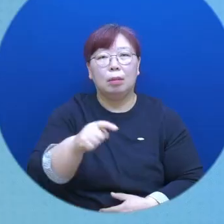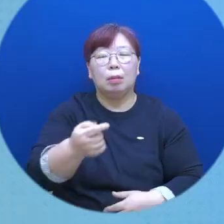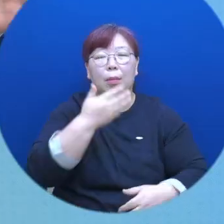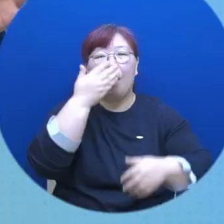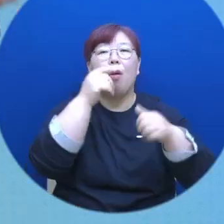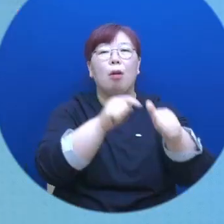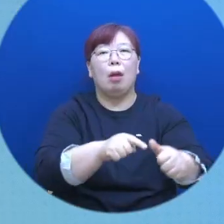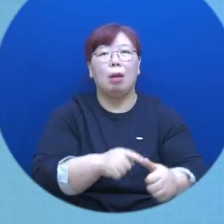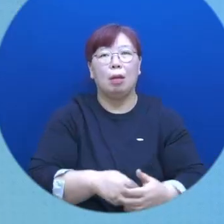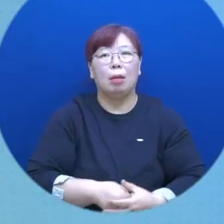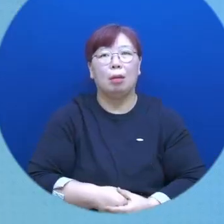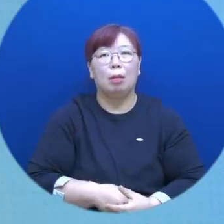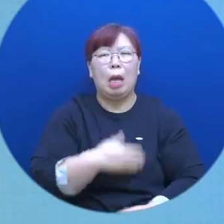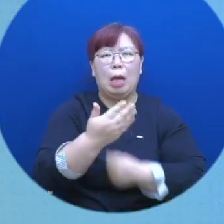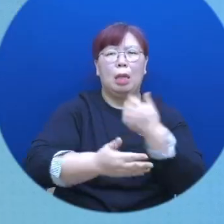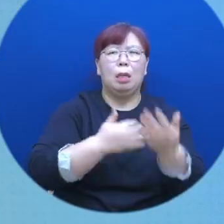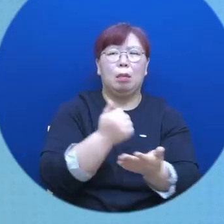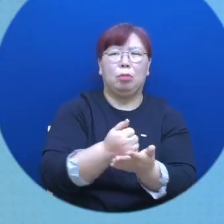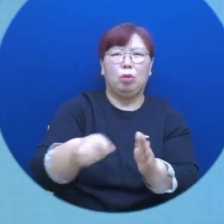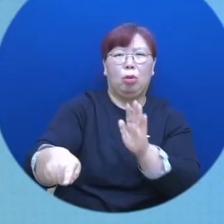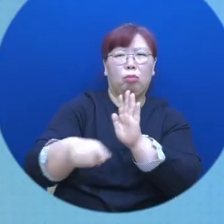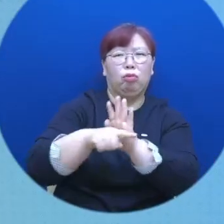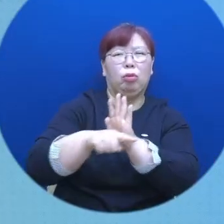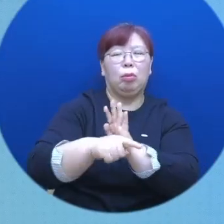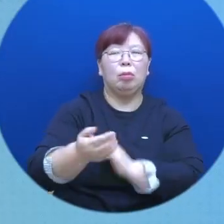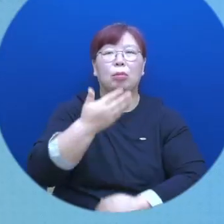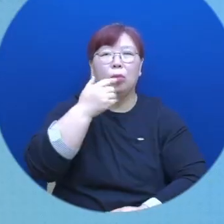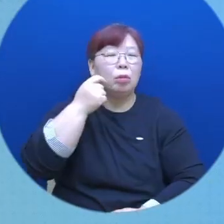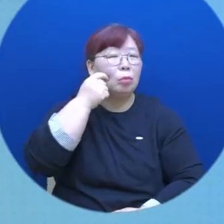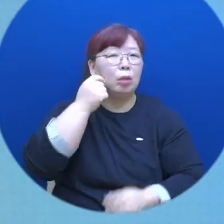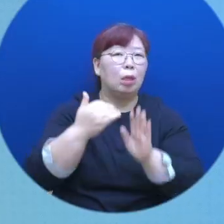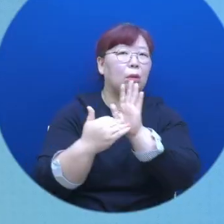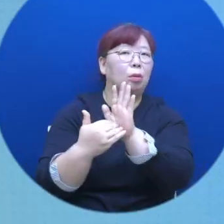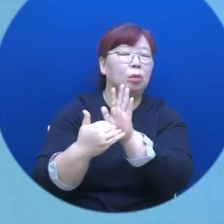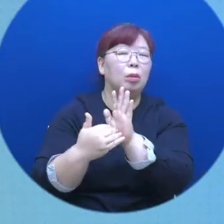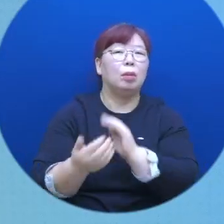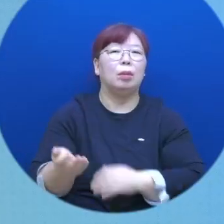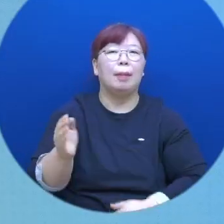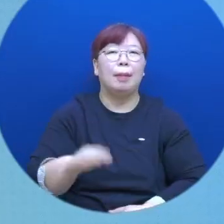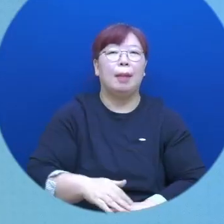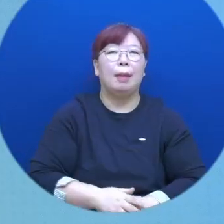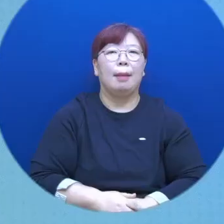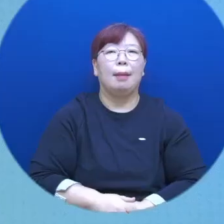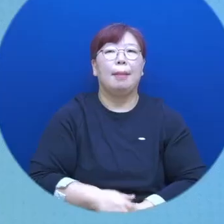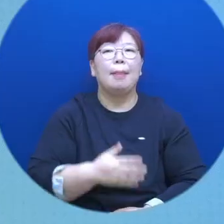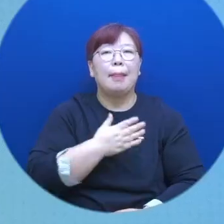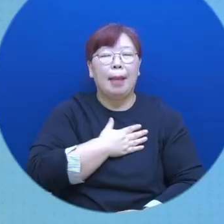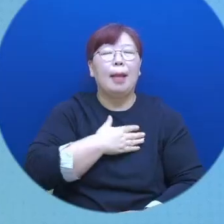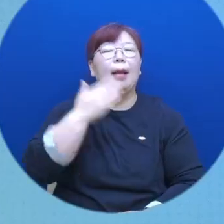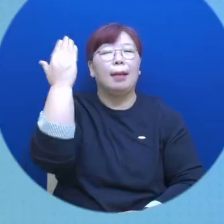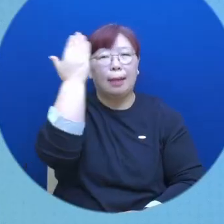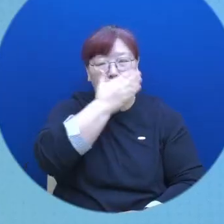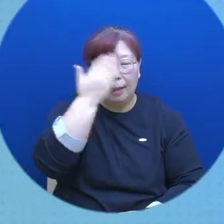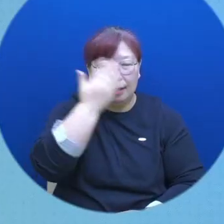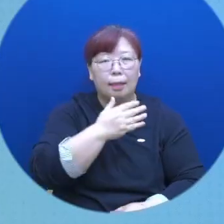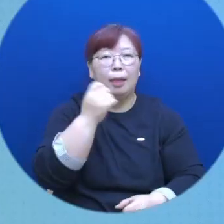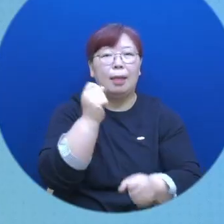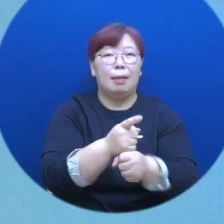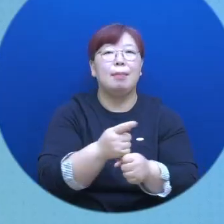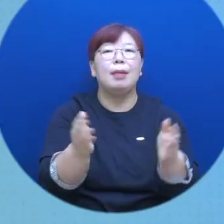먹어라. 하나님 부정한 거 먹지 못합니다. 무슨 소리니? 내가 깨끗게